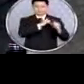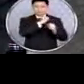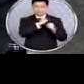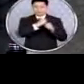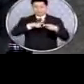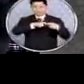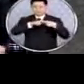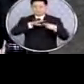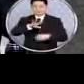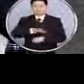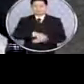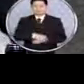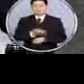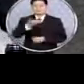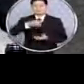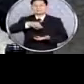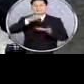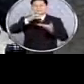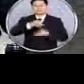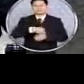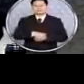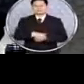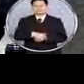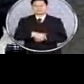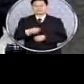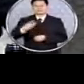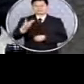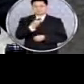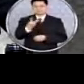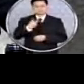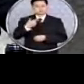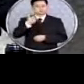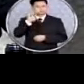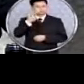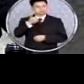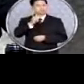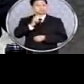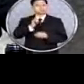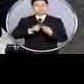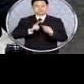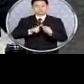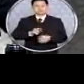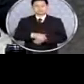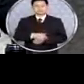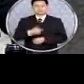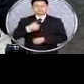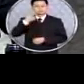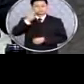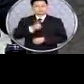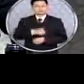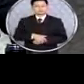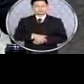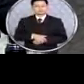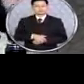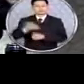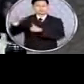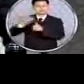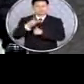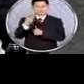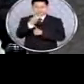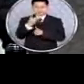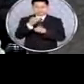的。您刚刚特别提到了，我们三位都有好的爸爸，没有错。我的父亲教给我三